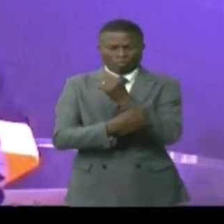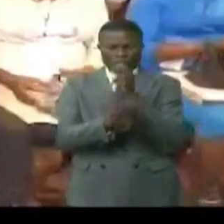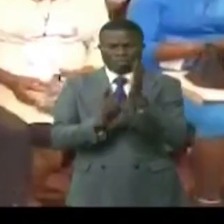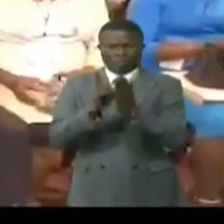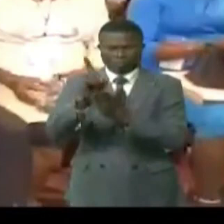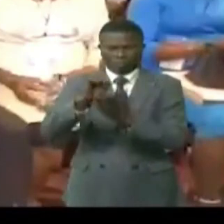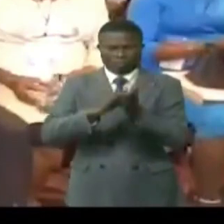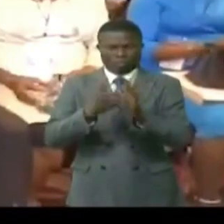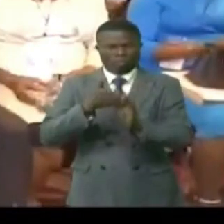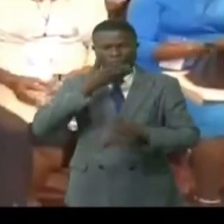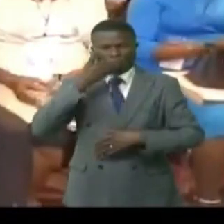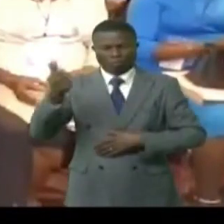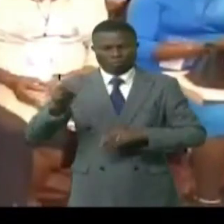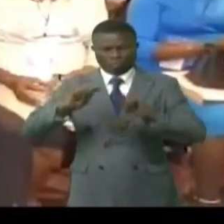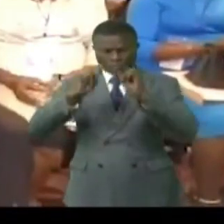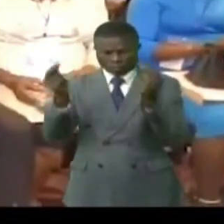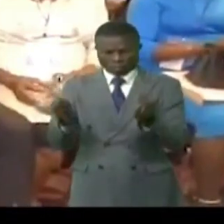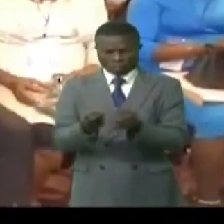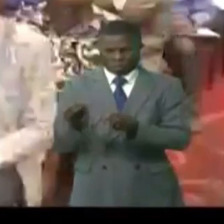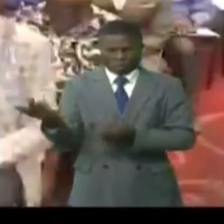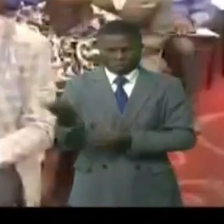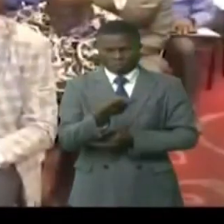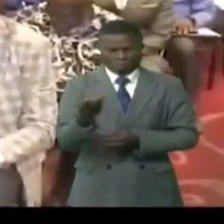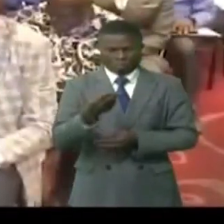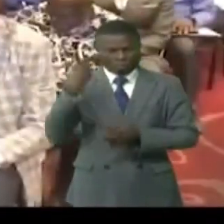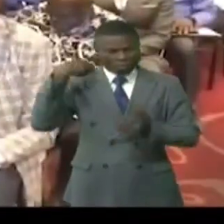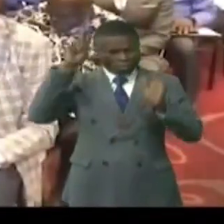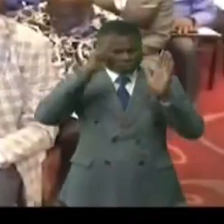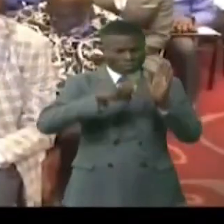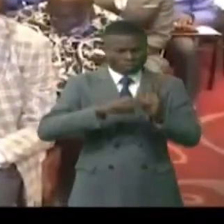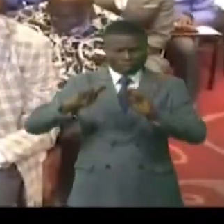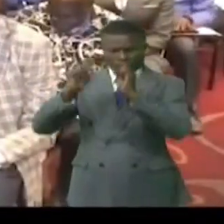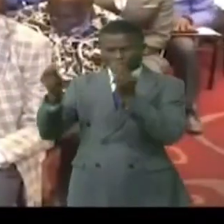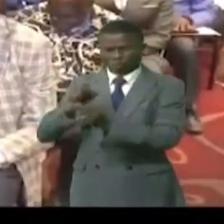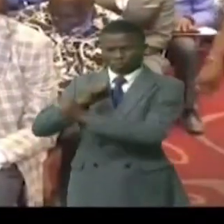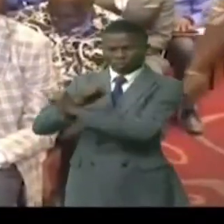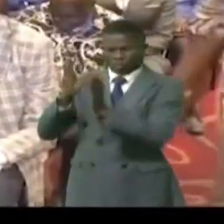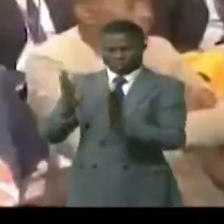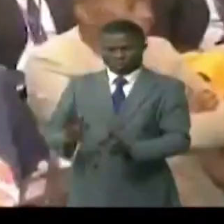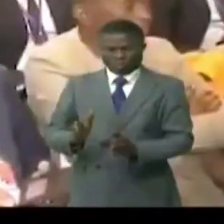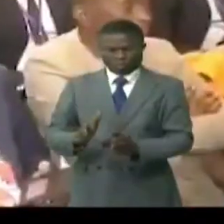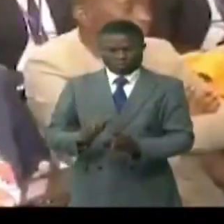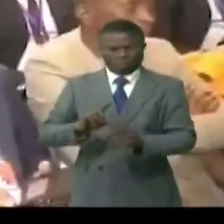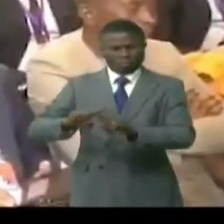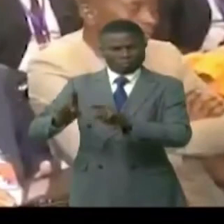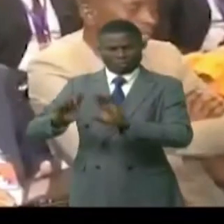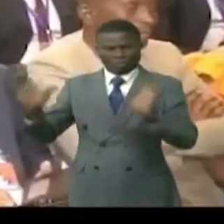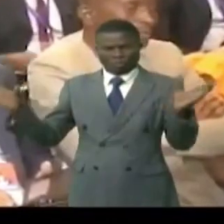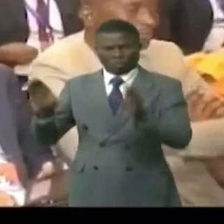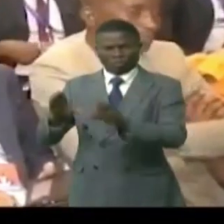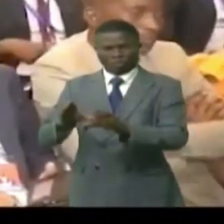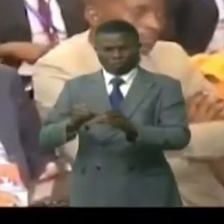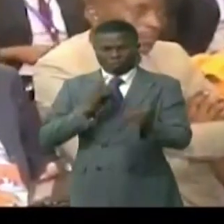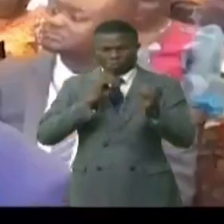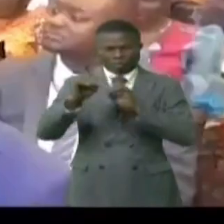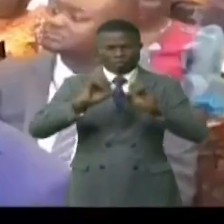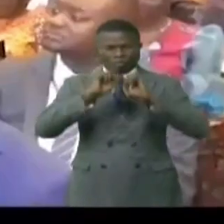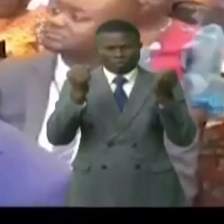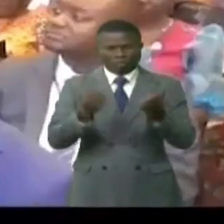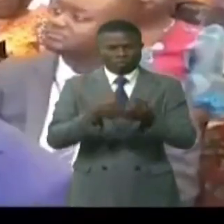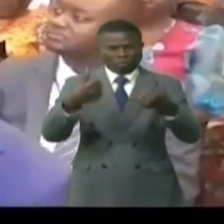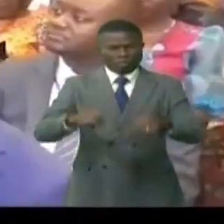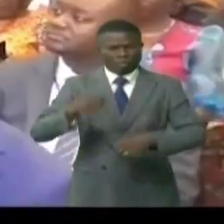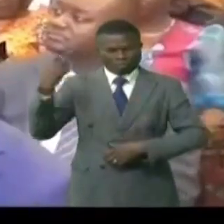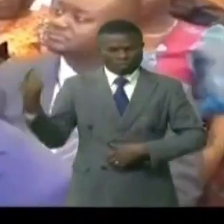pays. Cette commission paritaire gouvernement banc syndical dans toute sa diversité pour un dialogue social